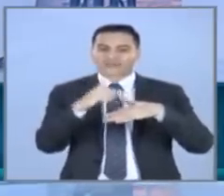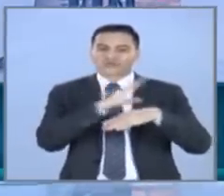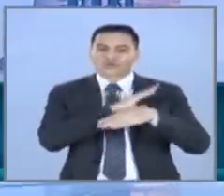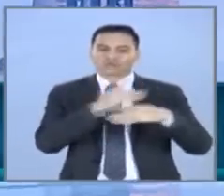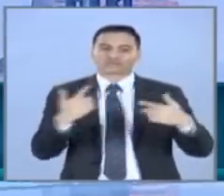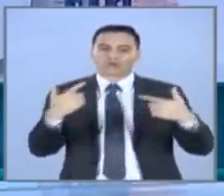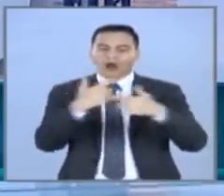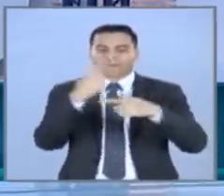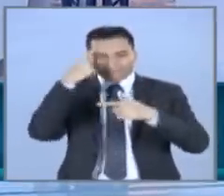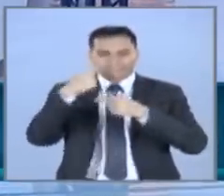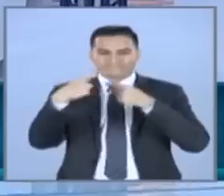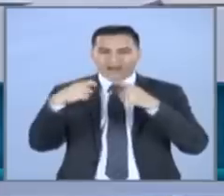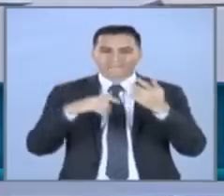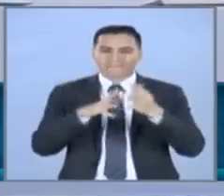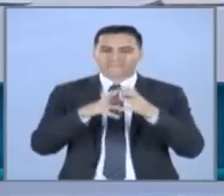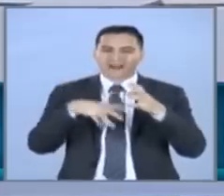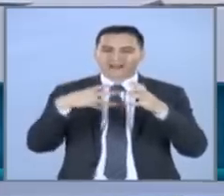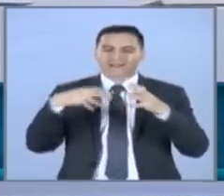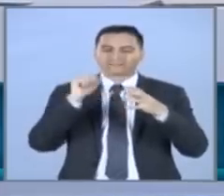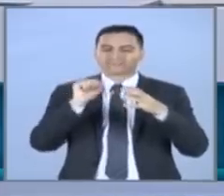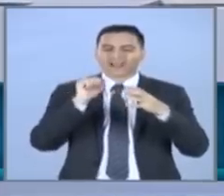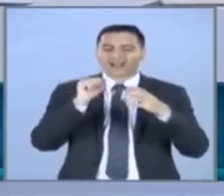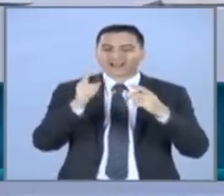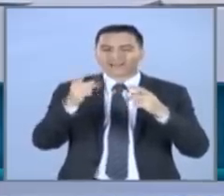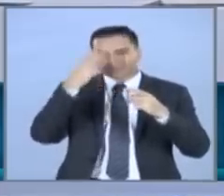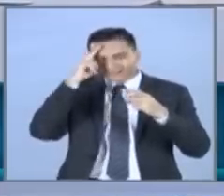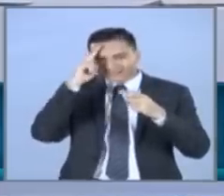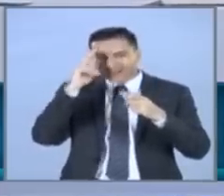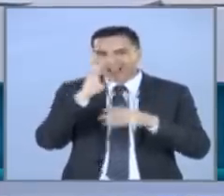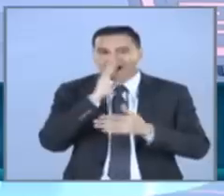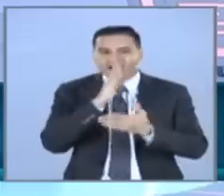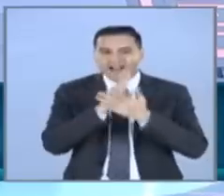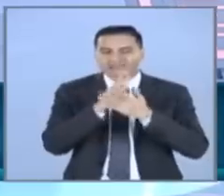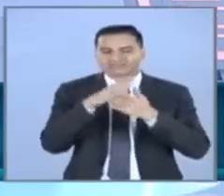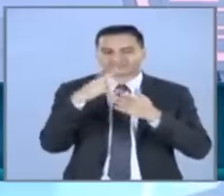معنى المفهوم التمسك بالحقيقة.